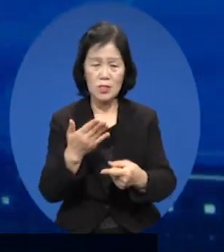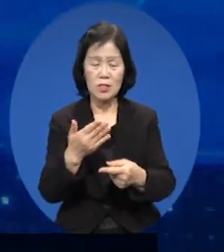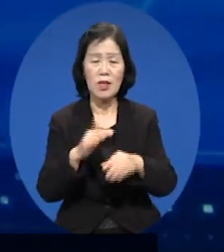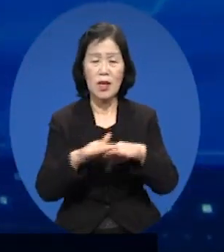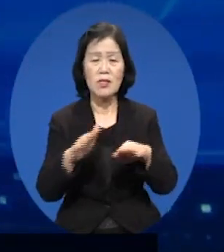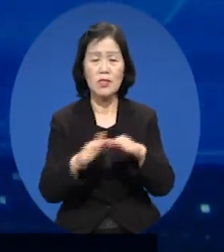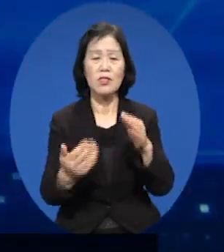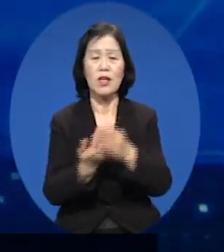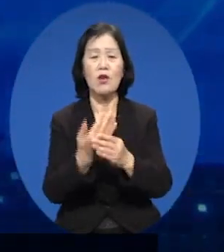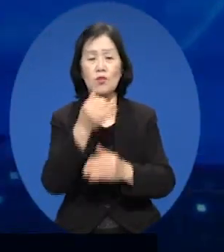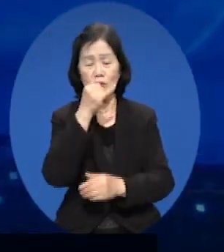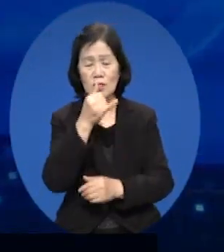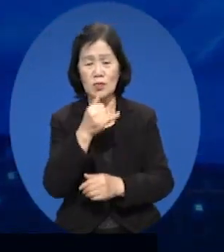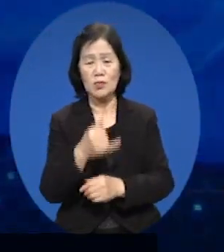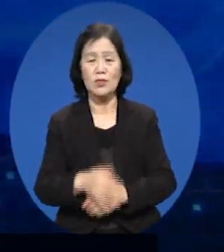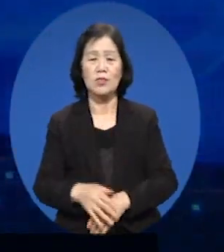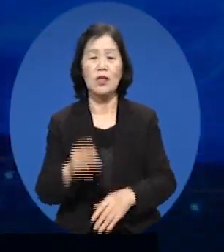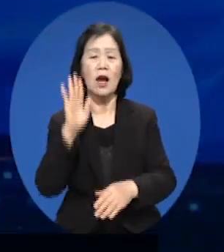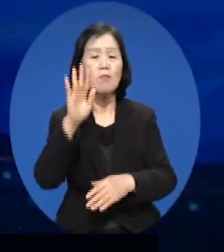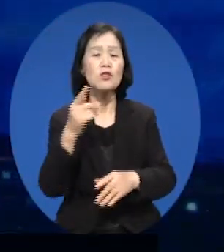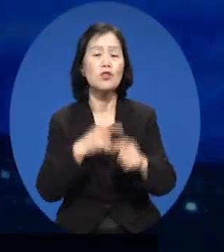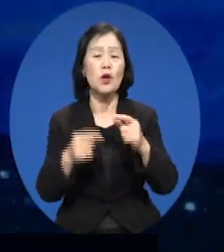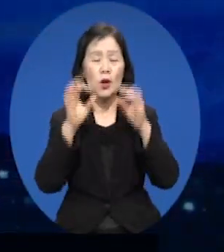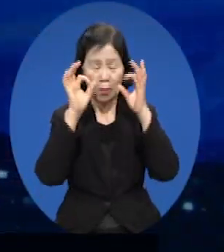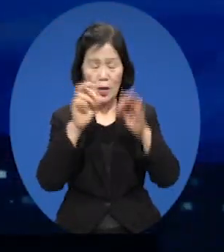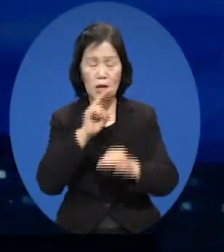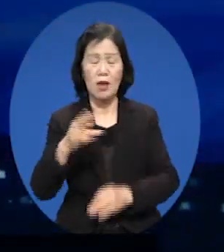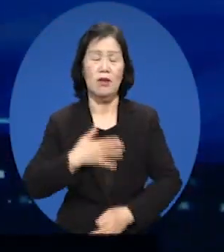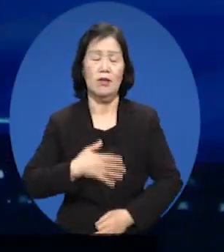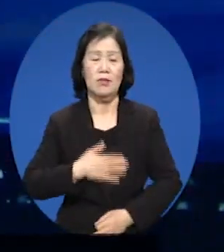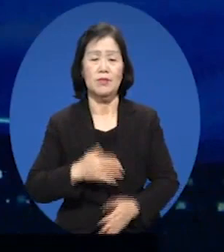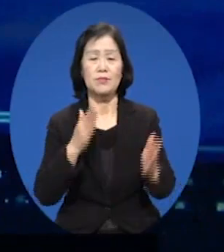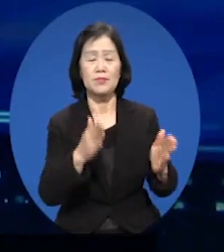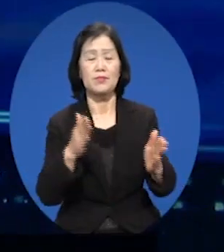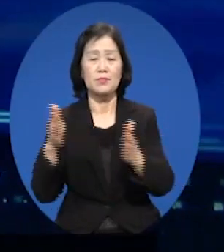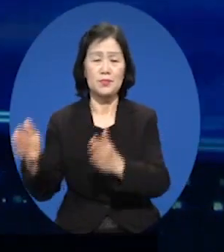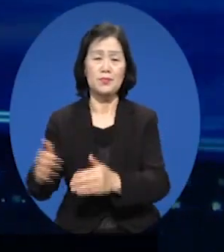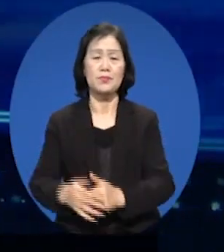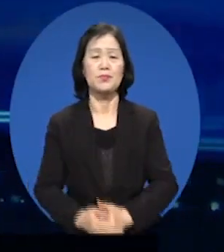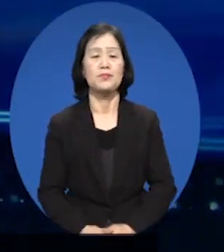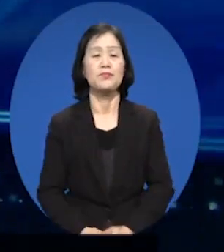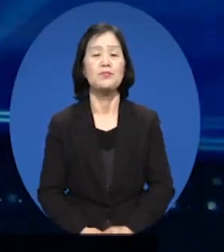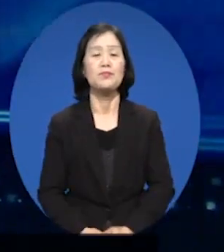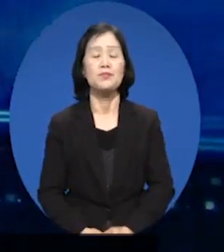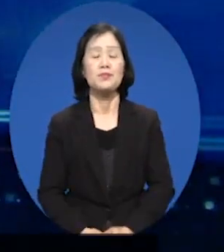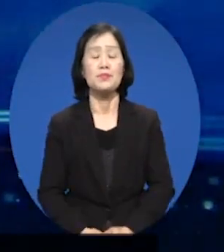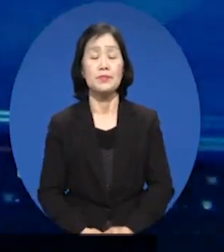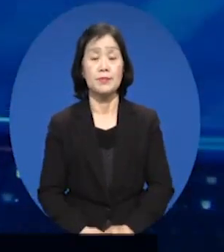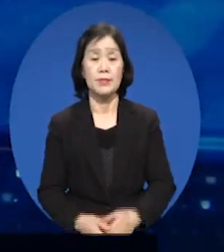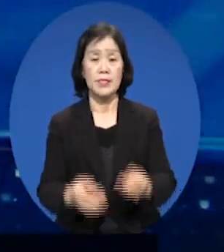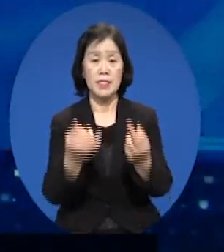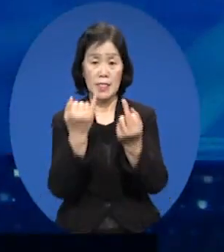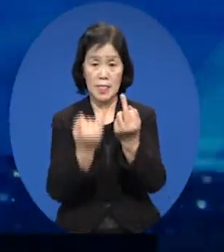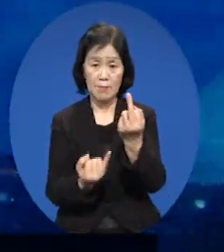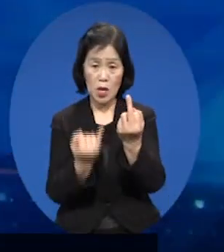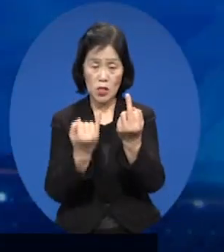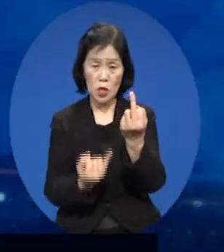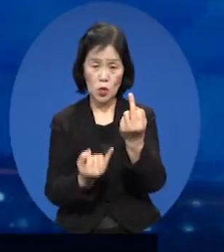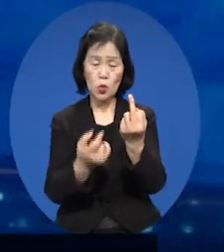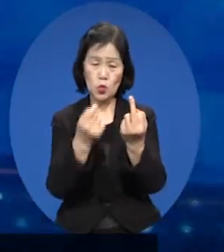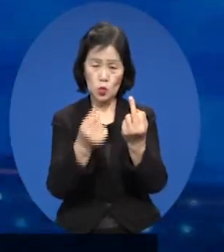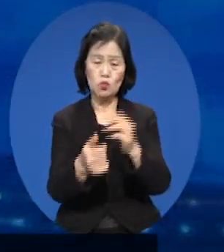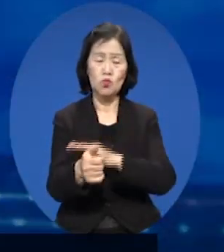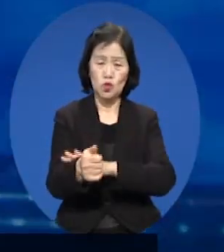있는데 이 부분을 계속해도 좀 지켜볼 부분인 것 같습니다 자 그렇다면 궁금하실 겁니다 김 요 정도 이렇게 지금 한발